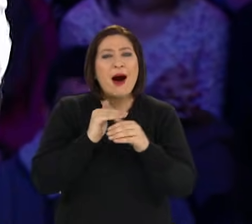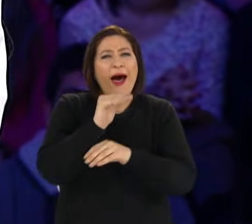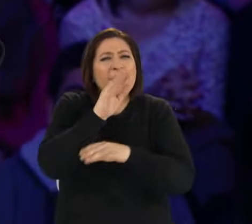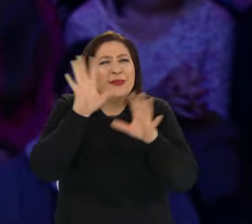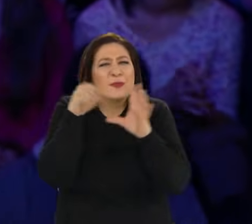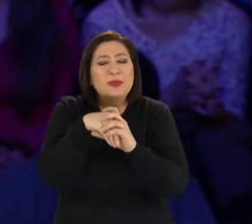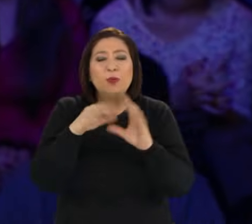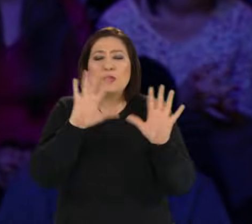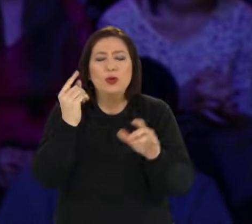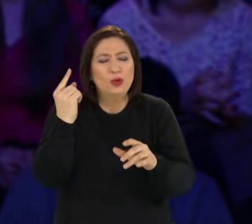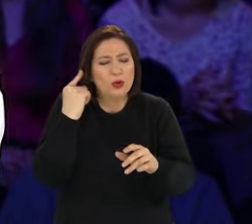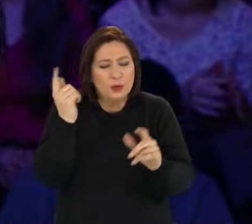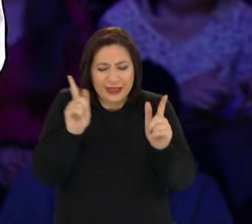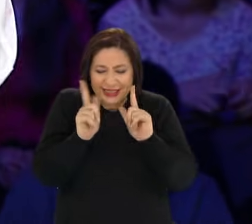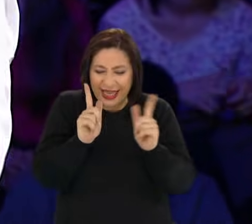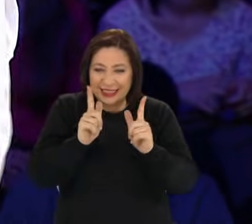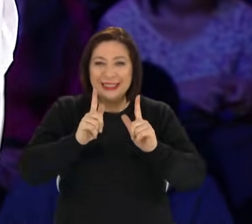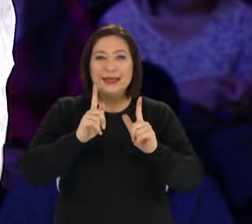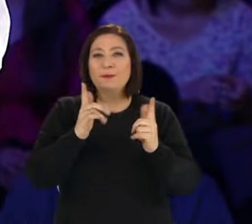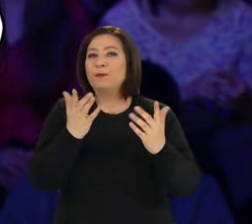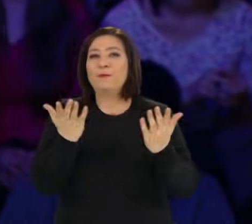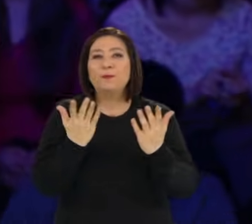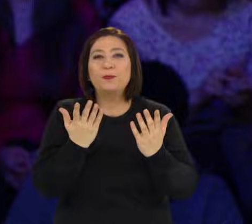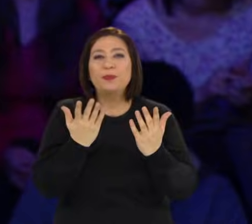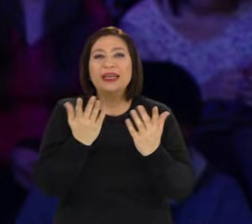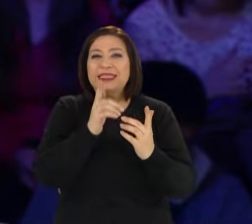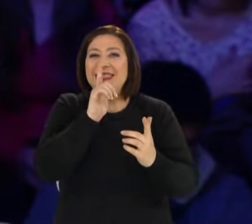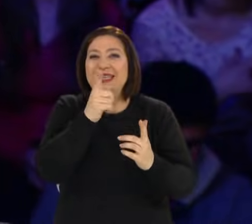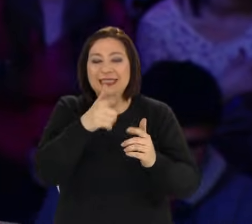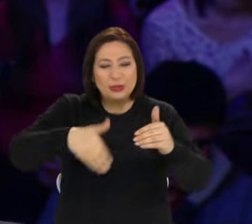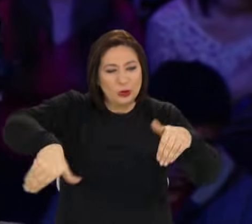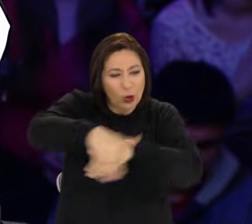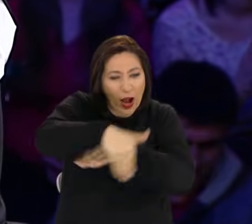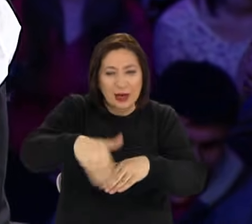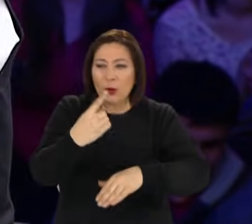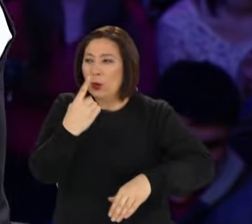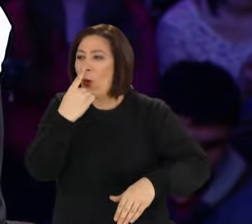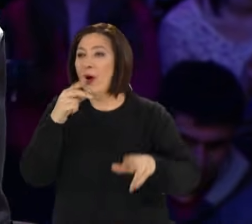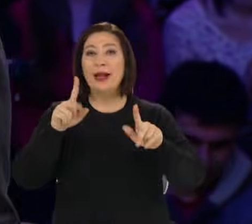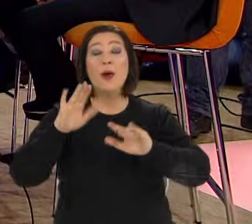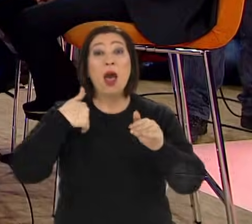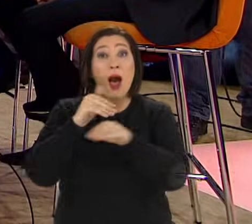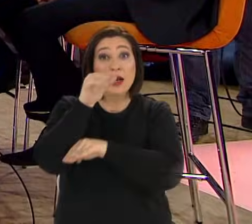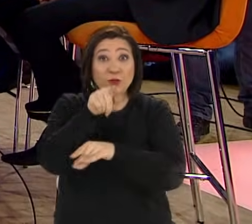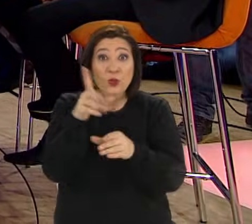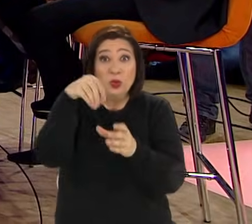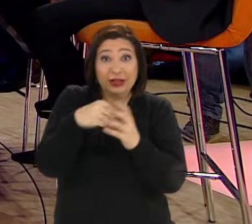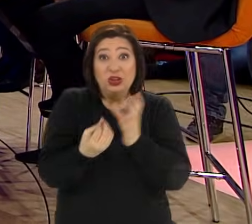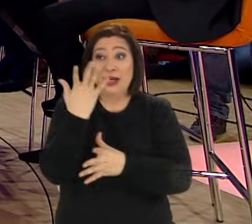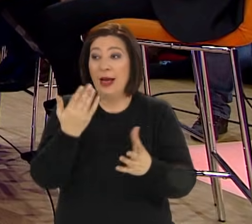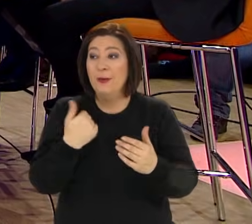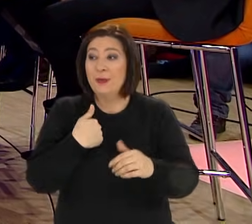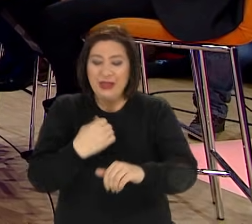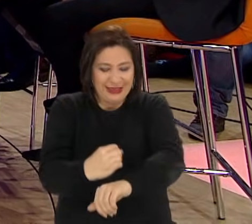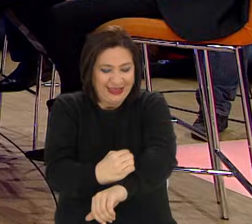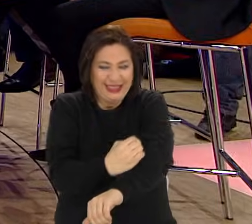bütün duyduğum sesler şey gibi bu yani. Sesler, sokaklar, kokular gibi. Aslında hayatımızı bu oluşturur bildiğiniz gibi. Ya tüylerim